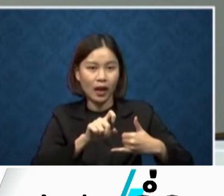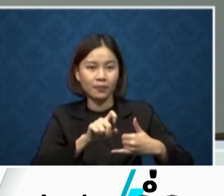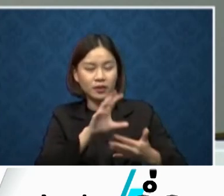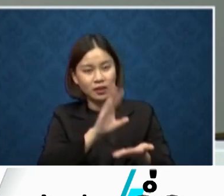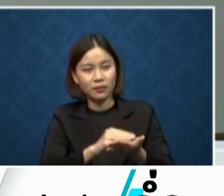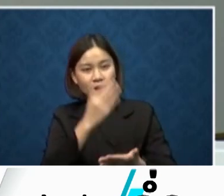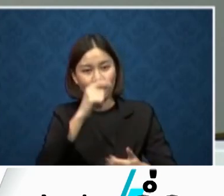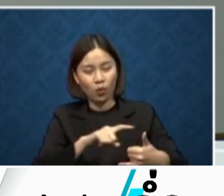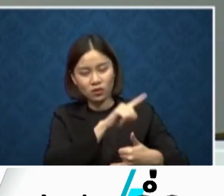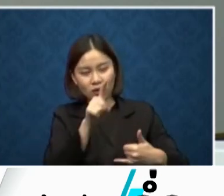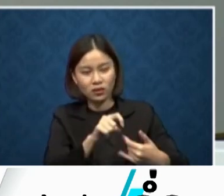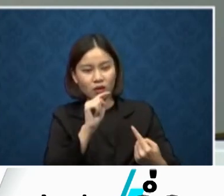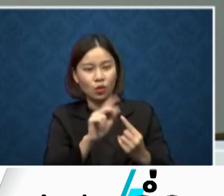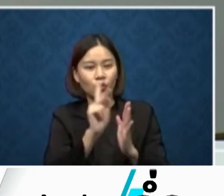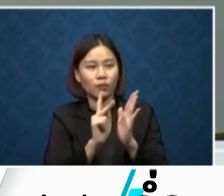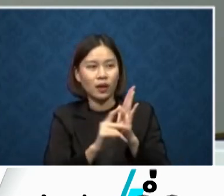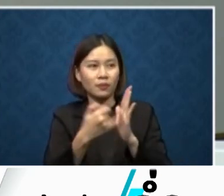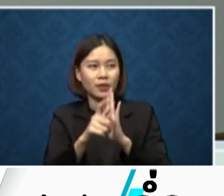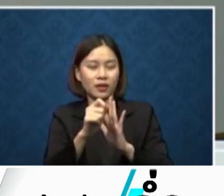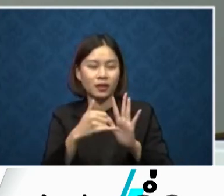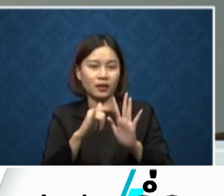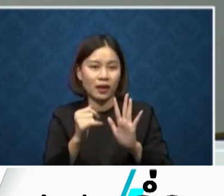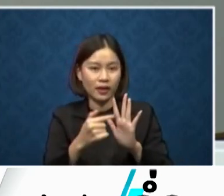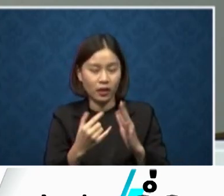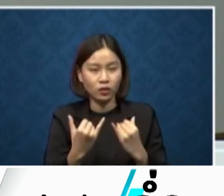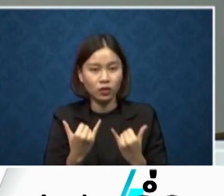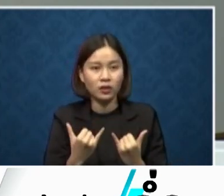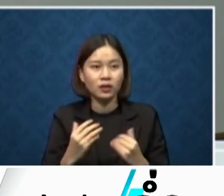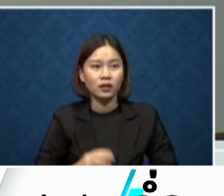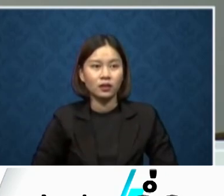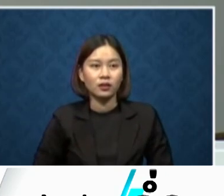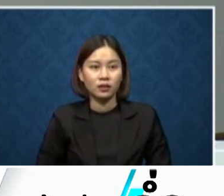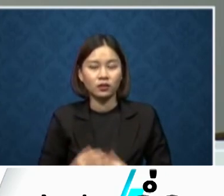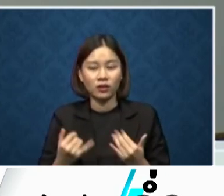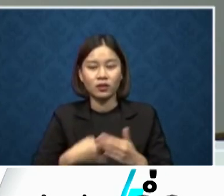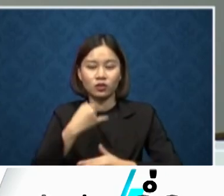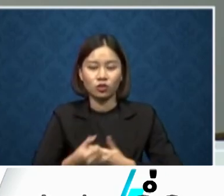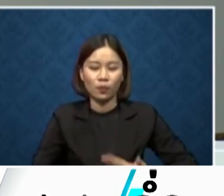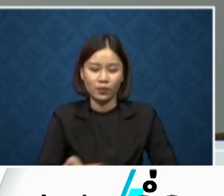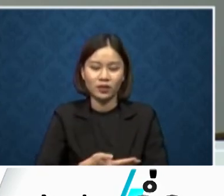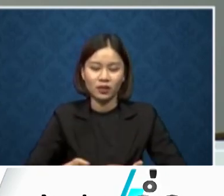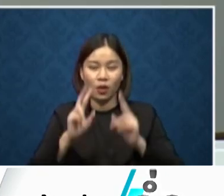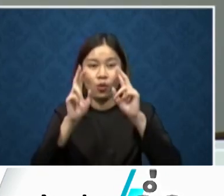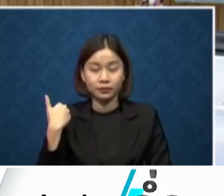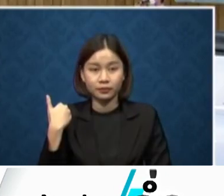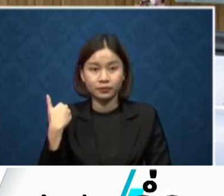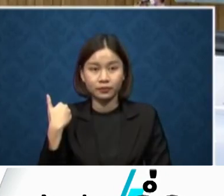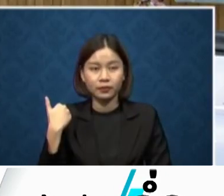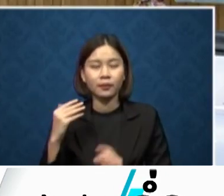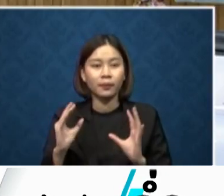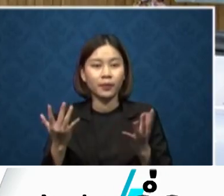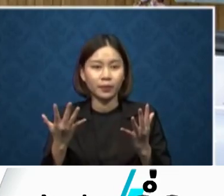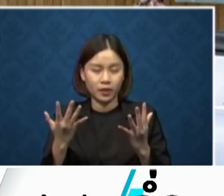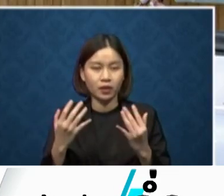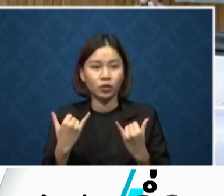ในคดีอาญาระหว่างสมัยประชุมนะครับเป็นอันเป็นอันจบการพิจารณาเรื่องด่วนนะครับไม่มีนะ